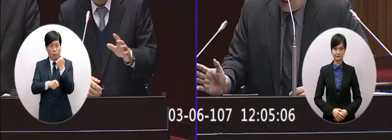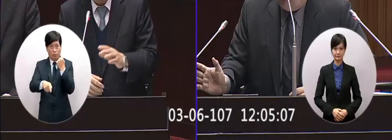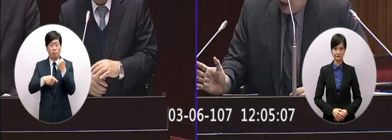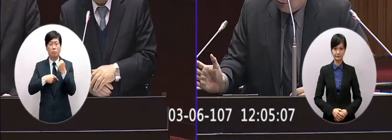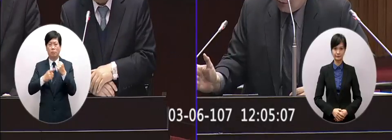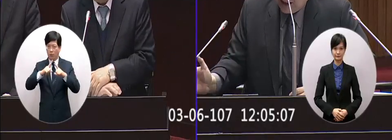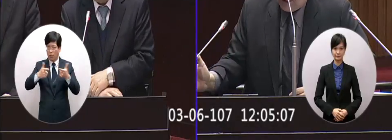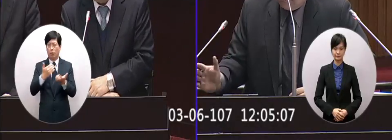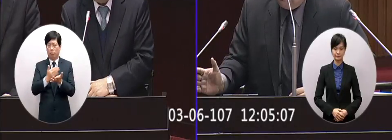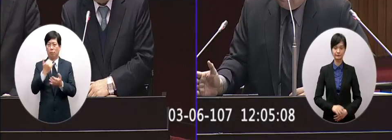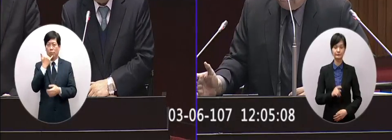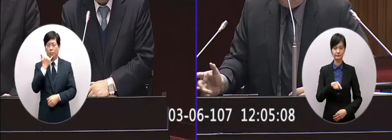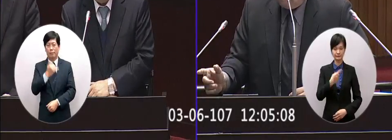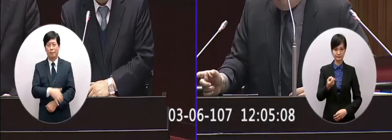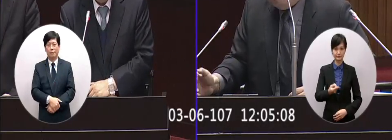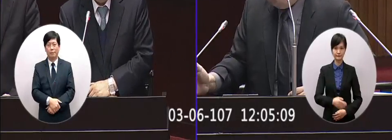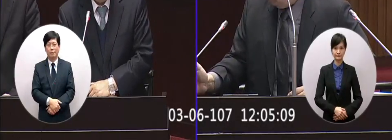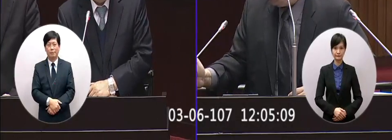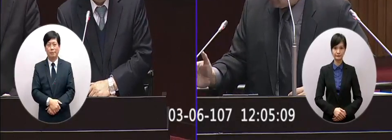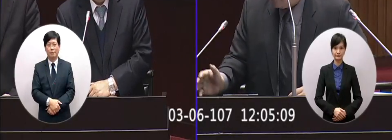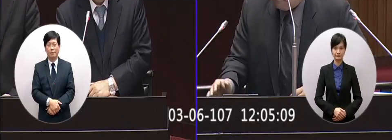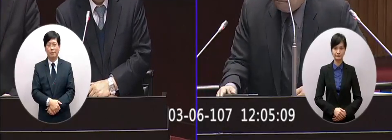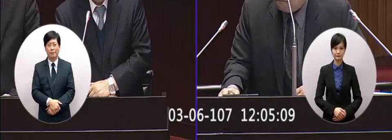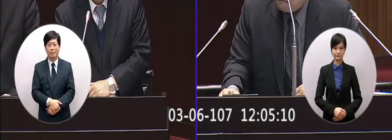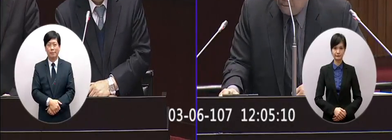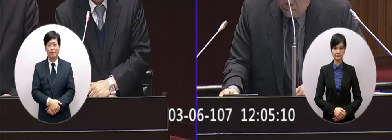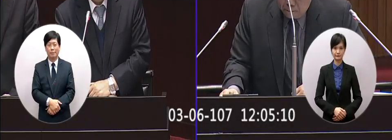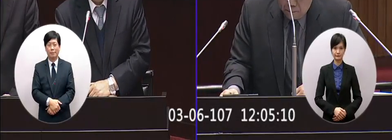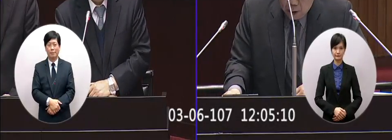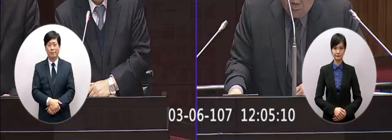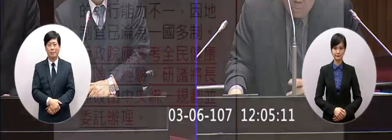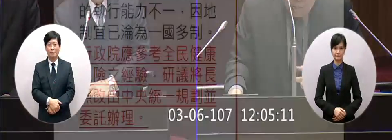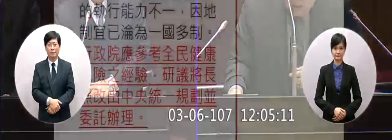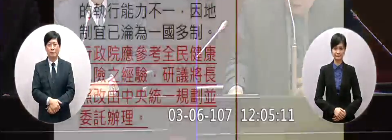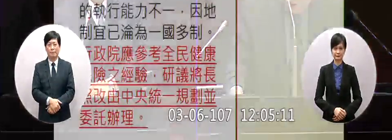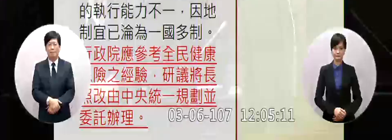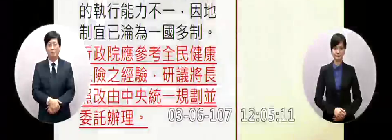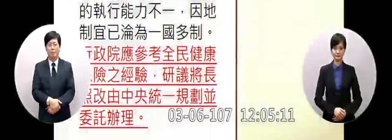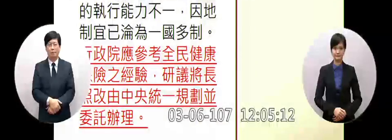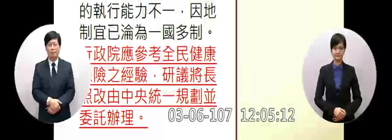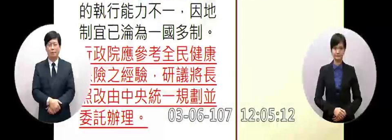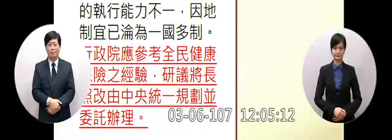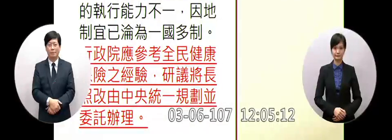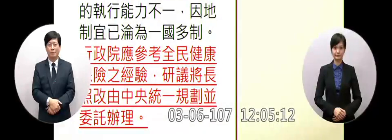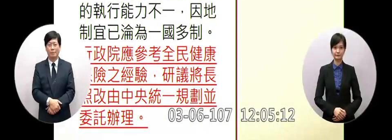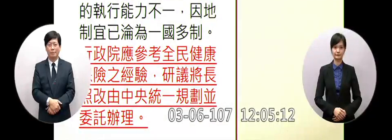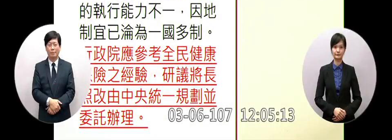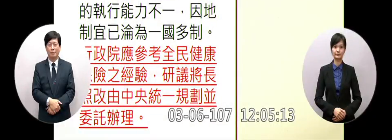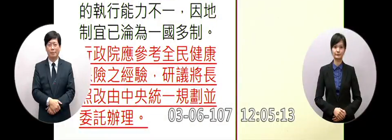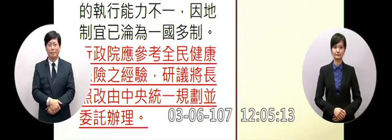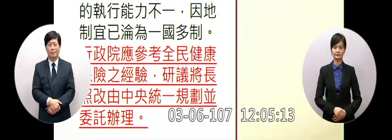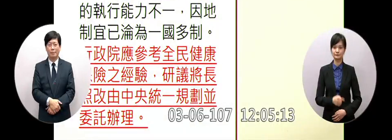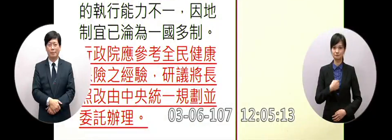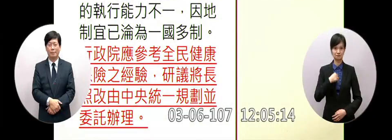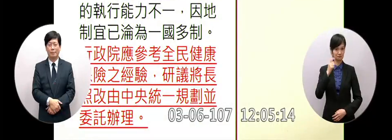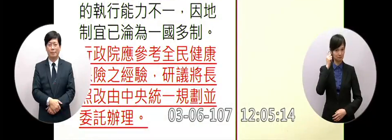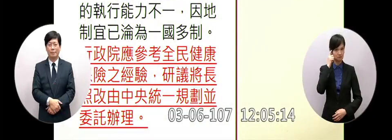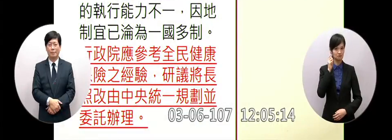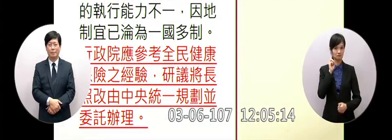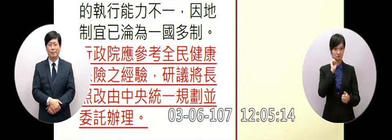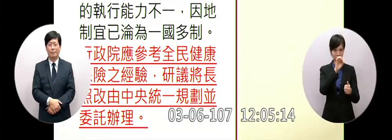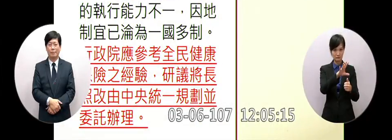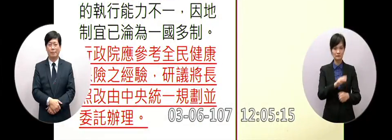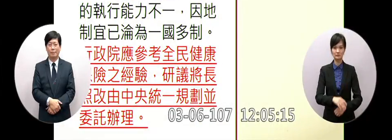支，大概就可以解决。 下一张，下一张。好，最后的这个部分，我想本期具体的要求我们应该